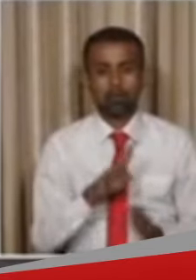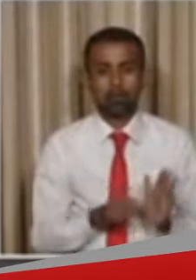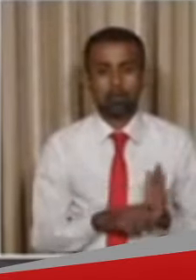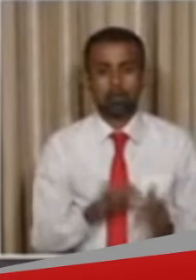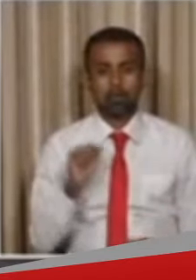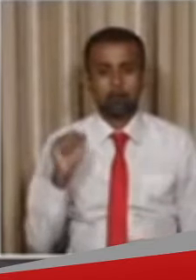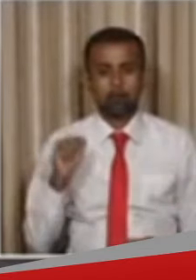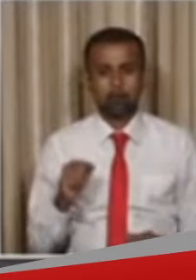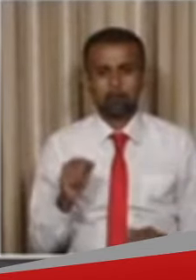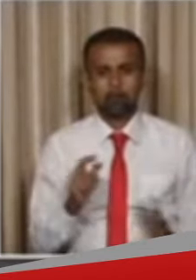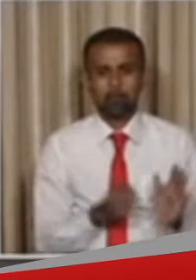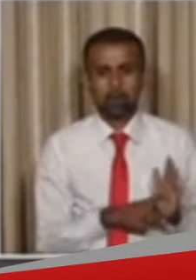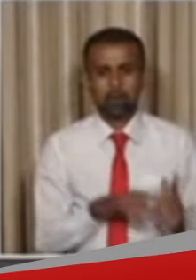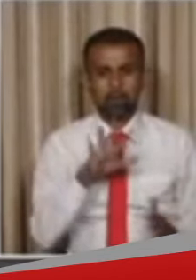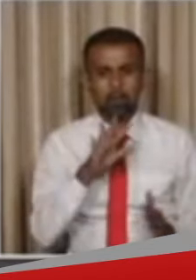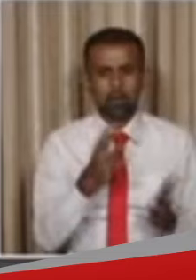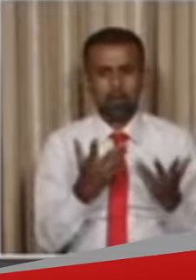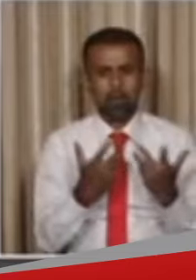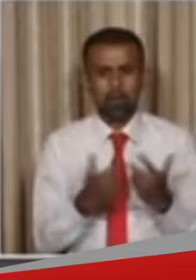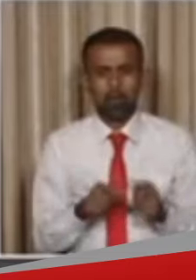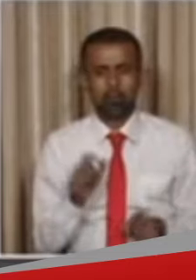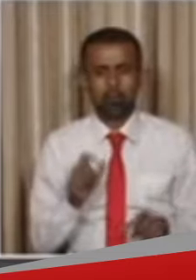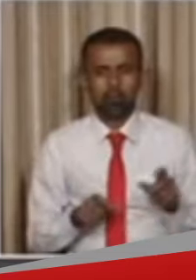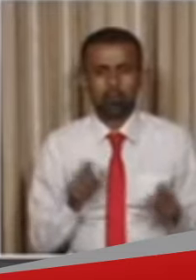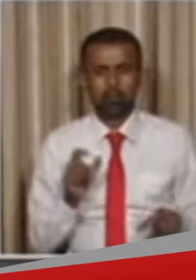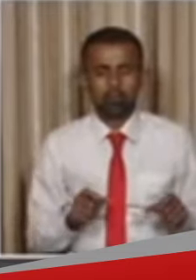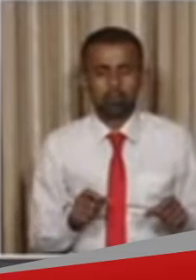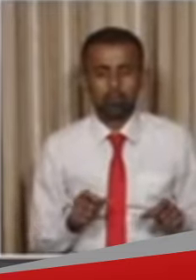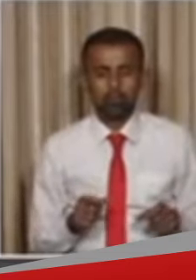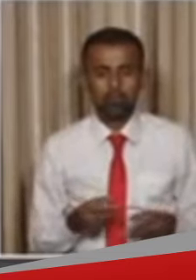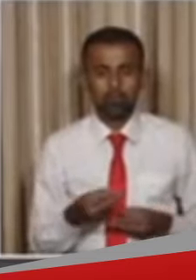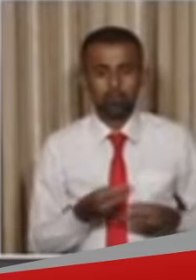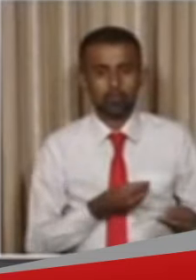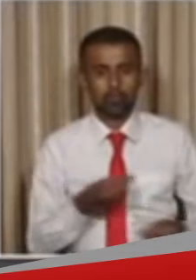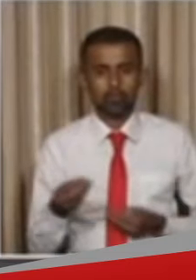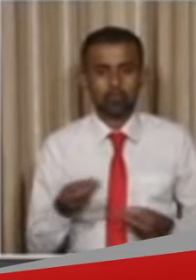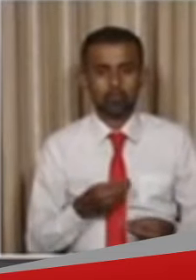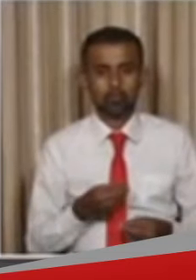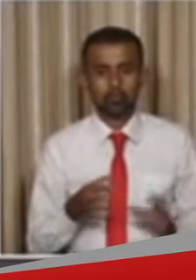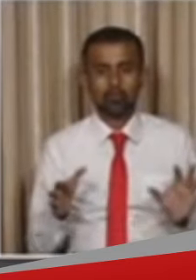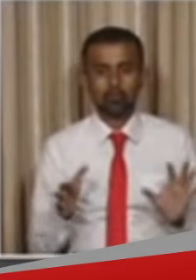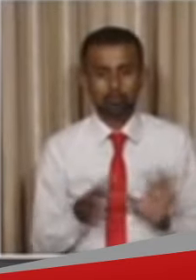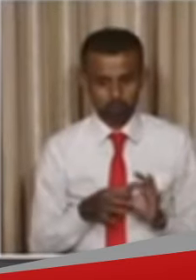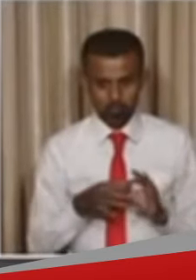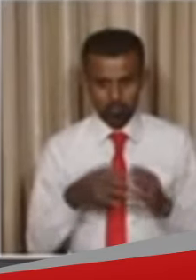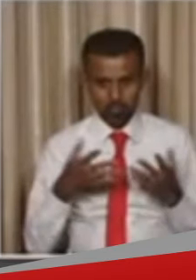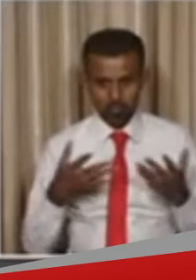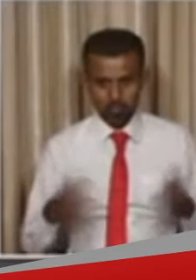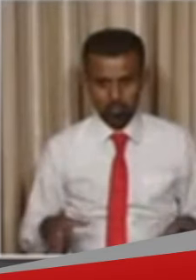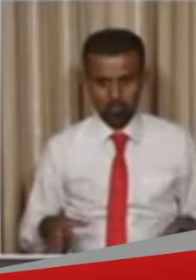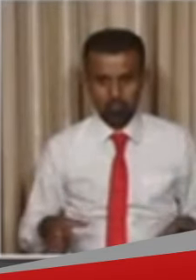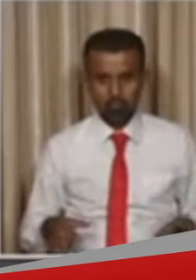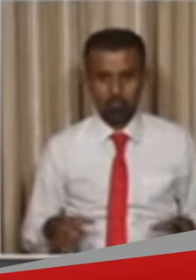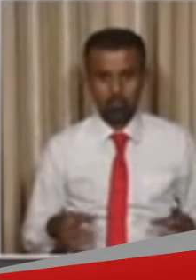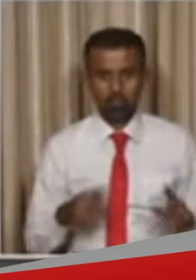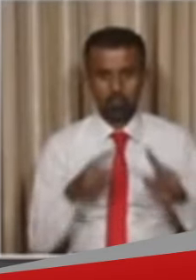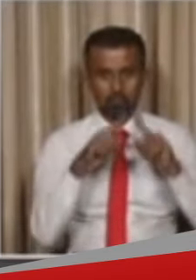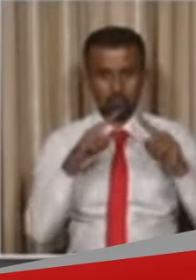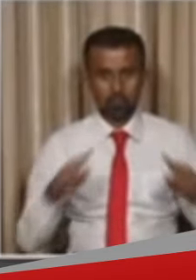450,000 105,000කට වඩා වැඩි ප්‍රමාණයක් ඒ ගනුදෙනුවට සම්බන්ධ වෙලා පිරමීඩ